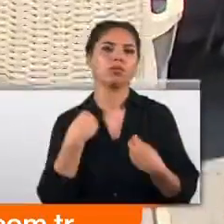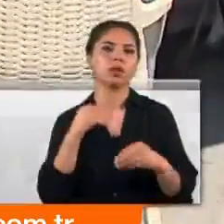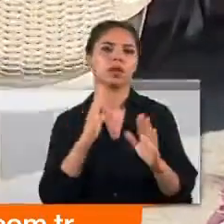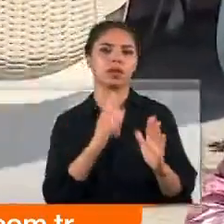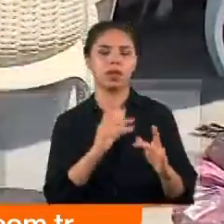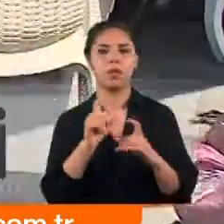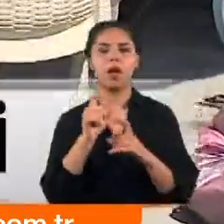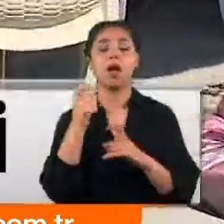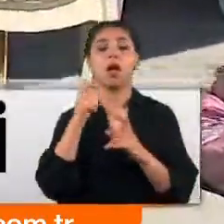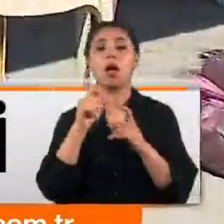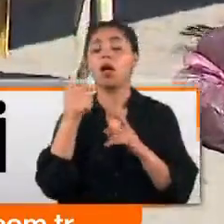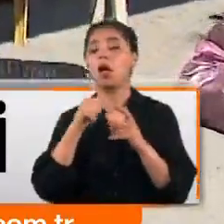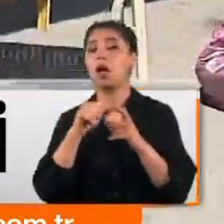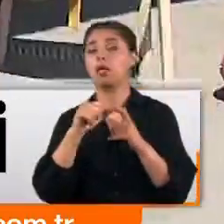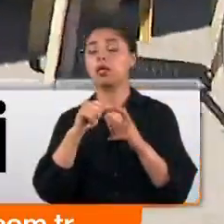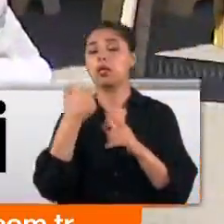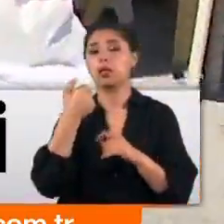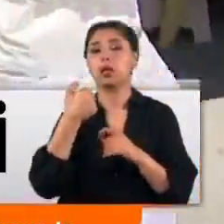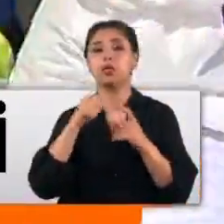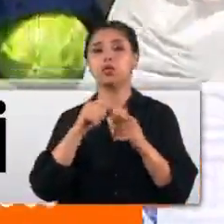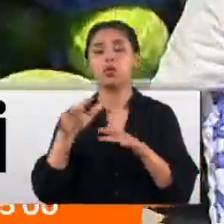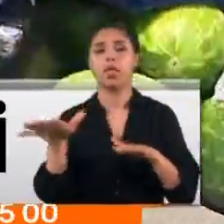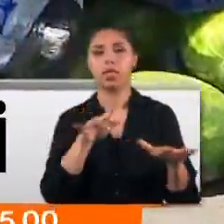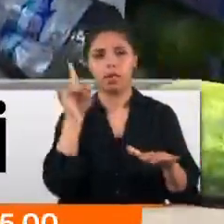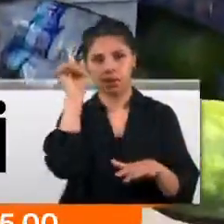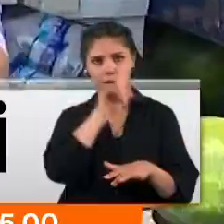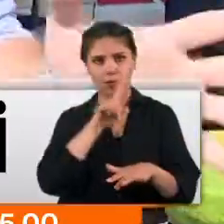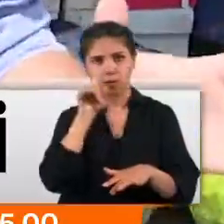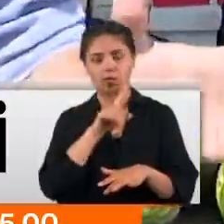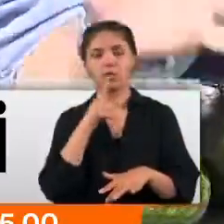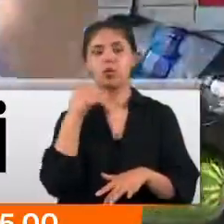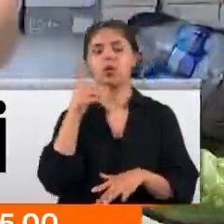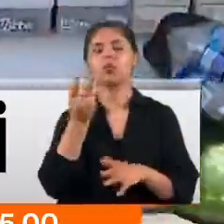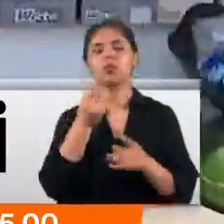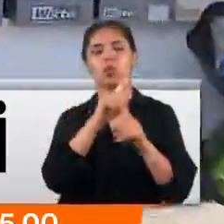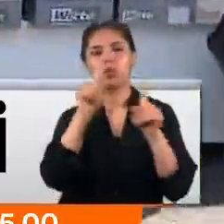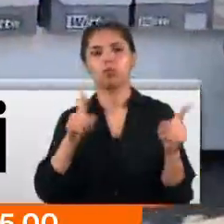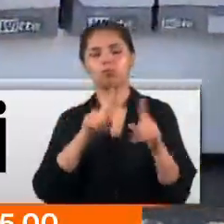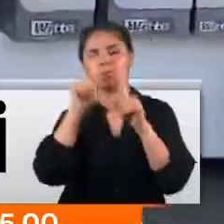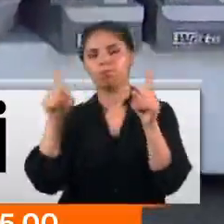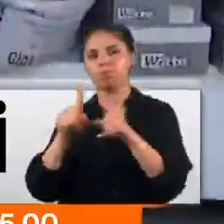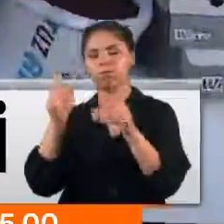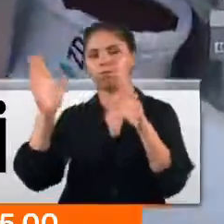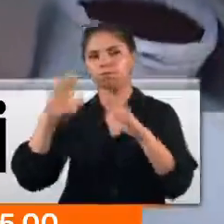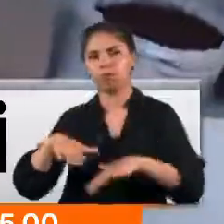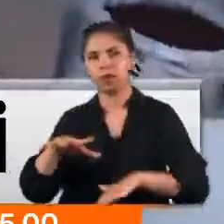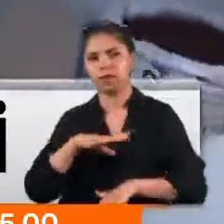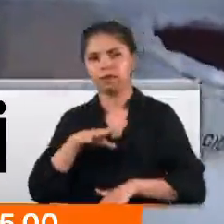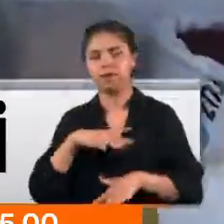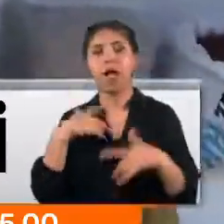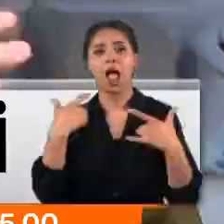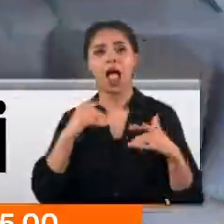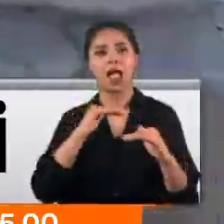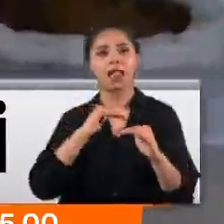6 Şubat'taki deprem felaketiyle beraber Hatay'da 48.422 iş yeri yıkıldı ve yerle bir oldu. Hatay'ın,